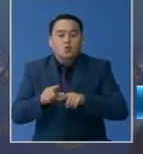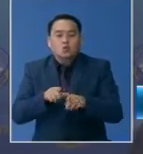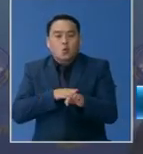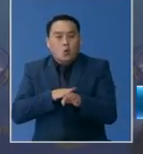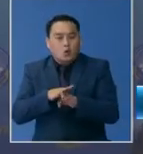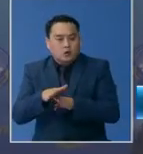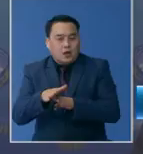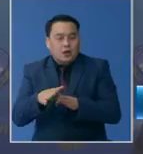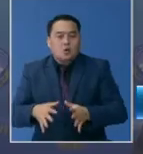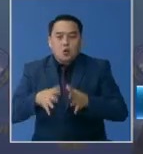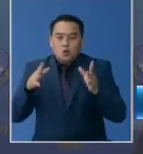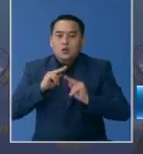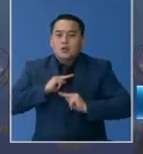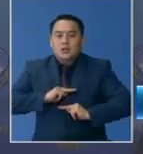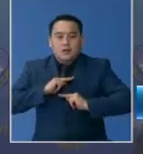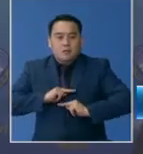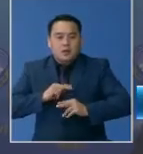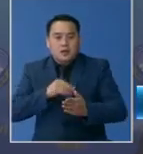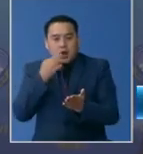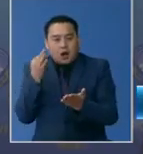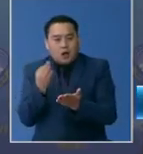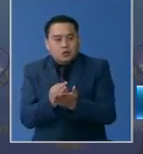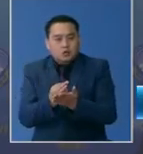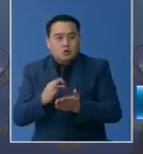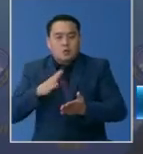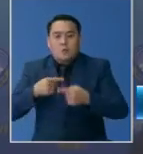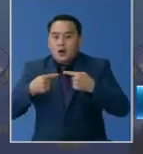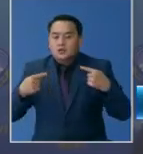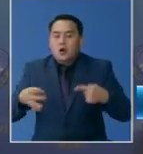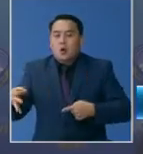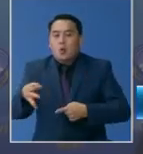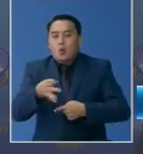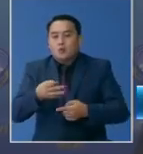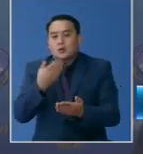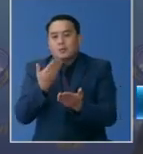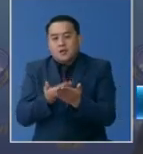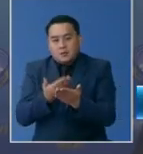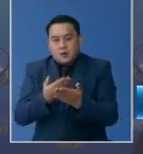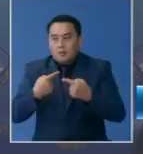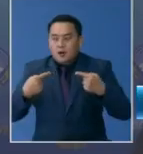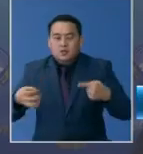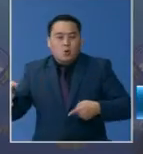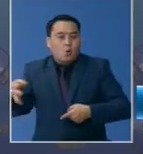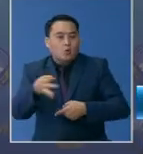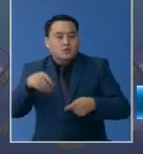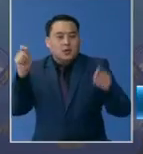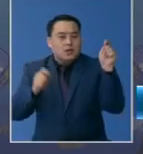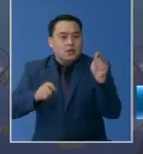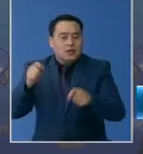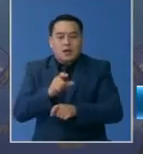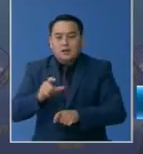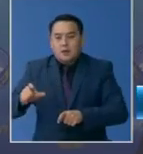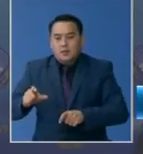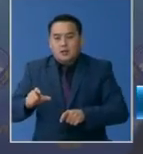атқан үлкен еңбектердің есеп бере отырып өзге облыстарға өнеге болатындай бүкіл облыстан келген азаматтарымыздың сол